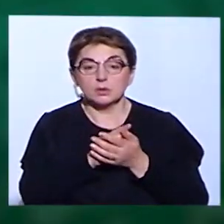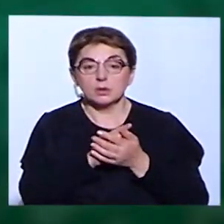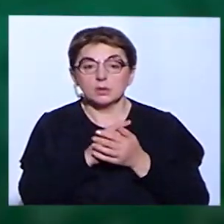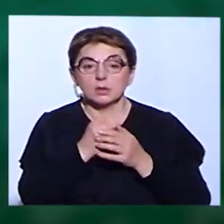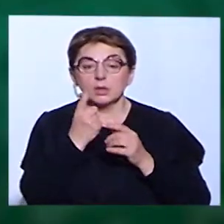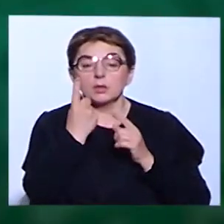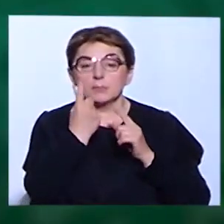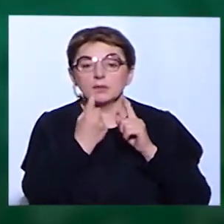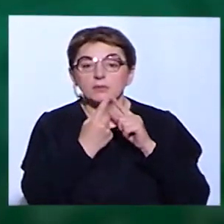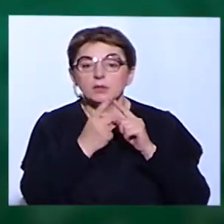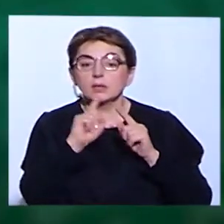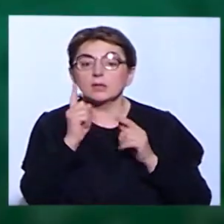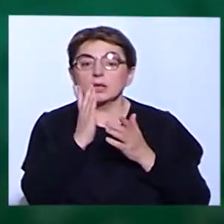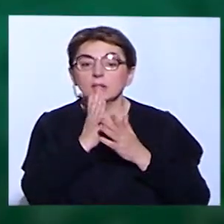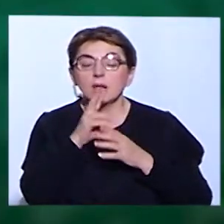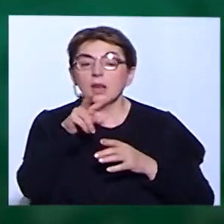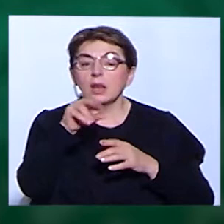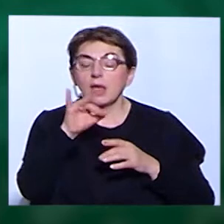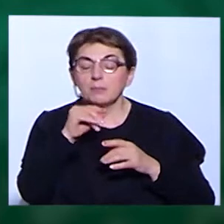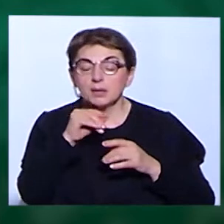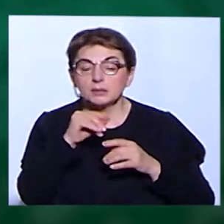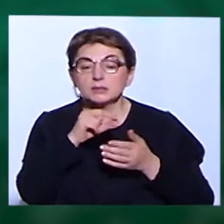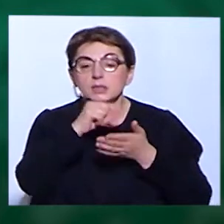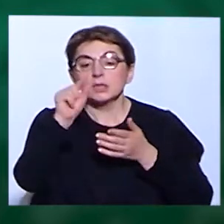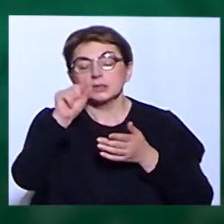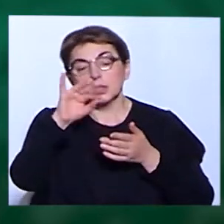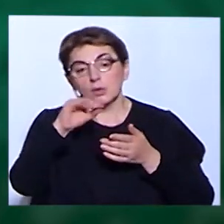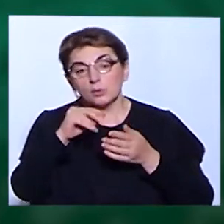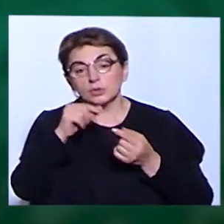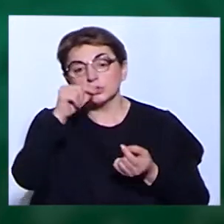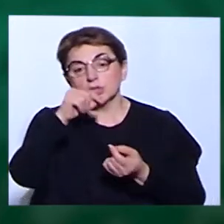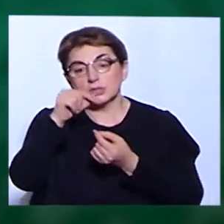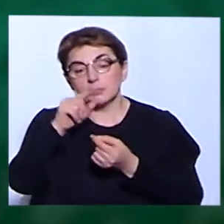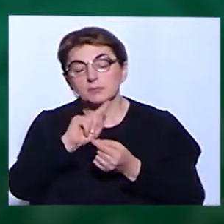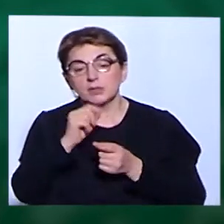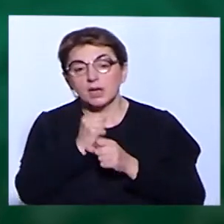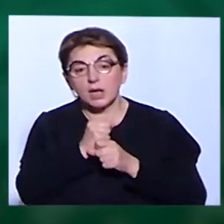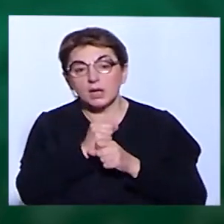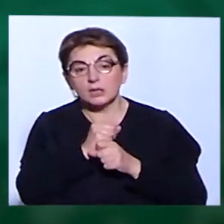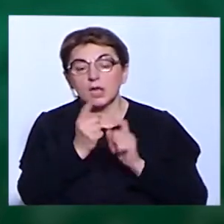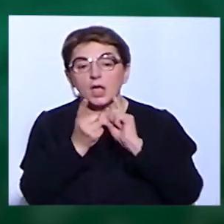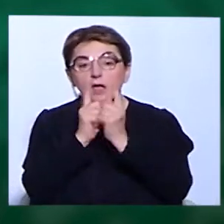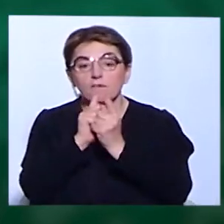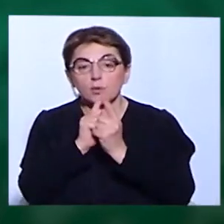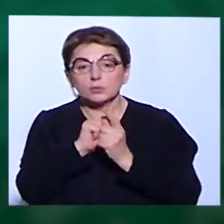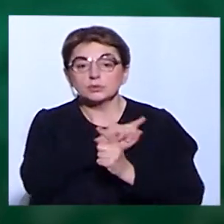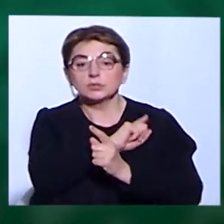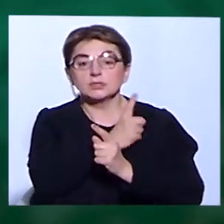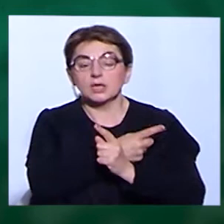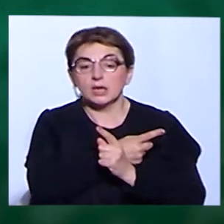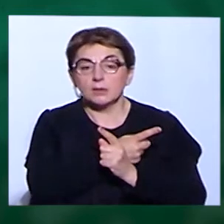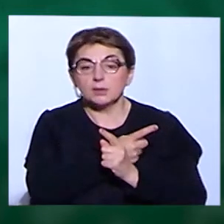არის ასეთი: რა არის ლამარკის თეორიის მიხედვით ევოლუციის მამოძრავებელი ძალები? რატომ ვერ